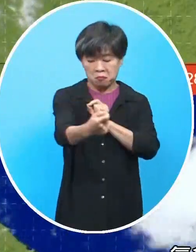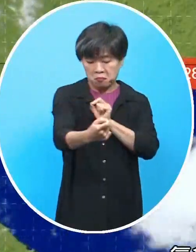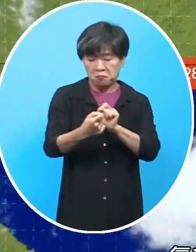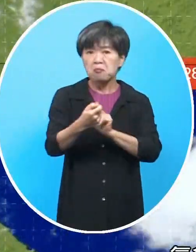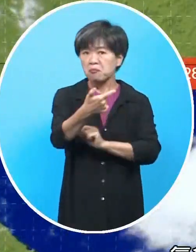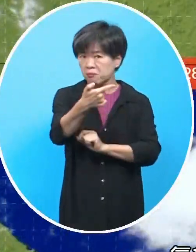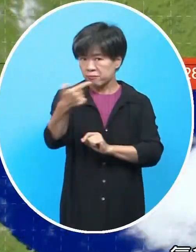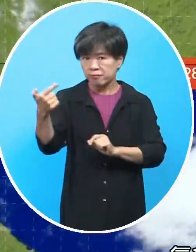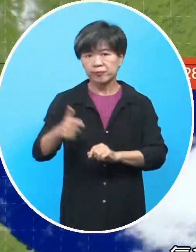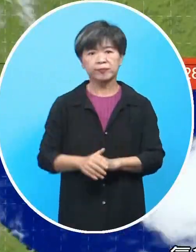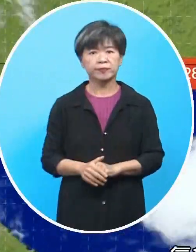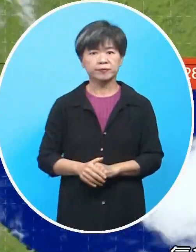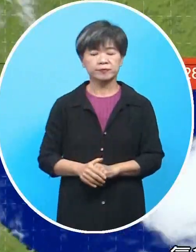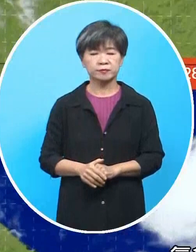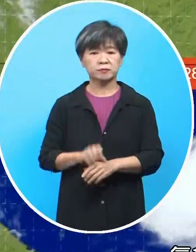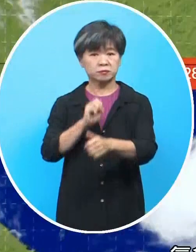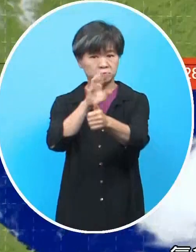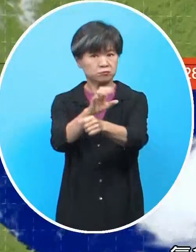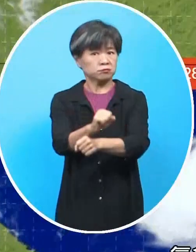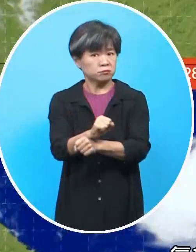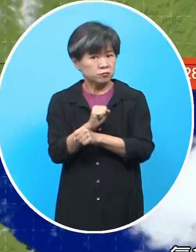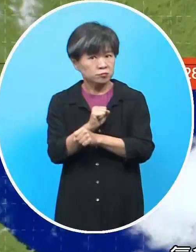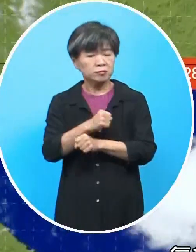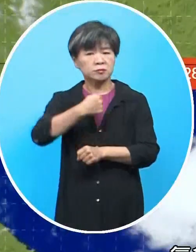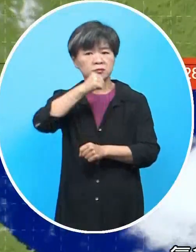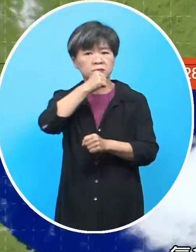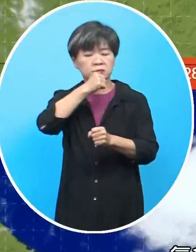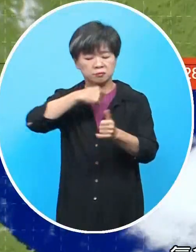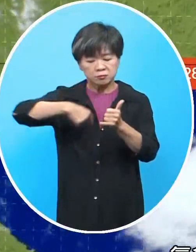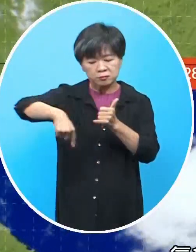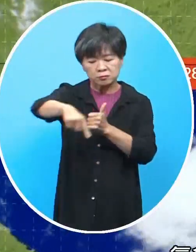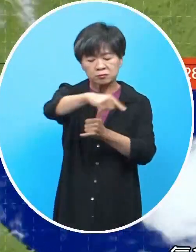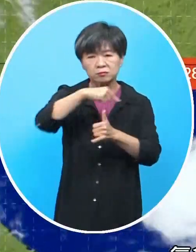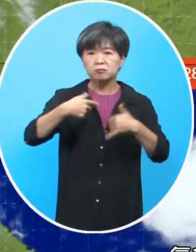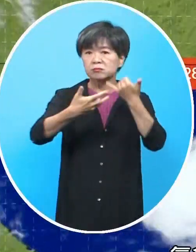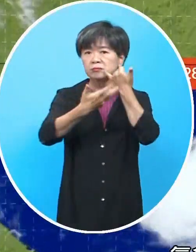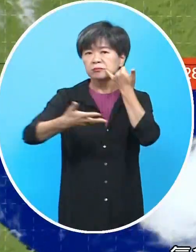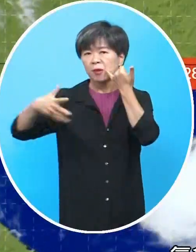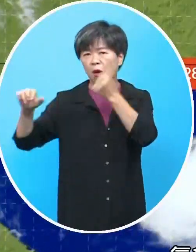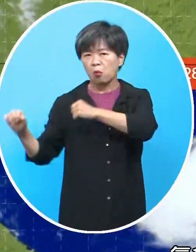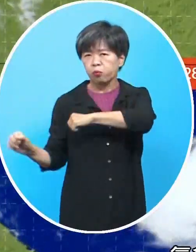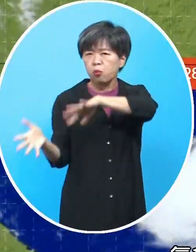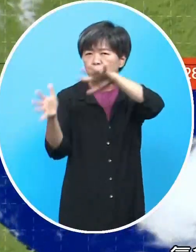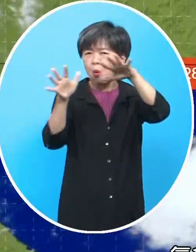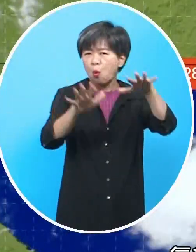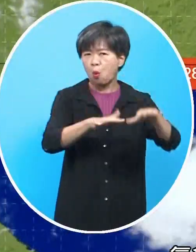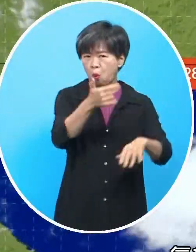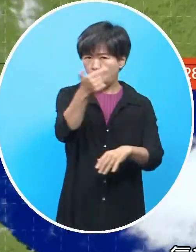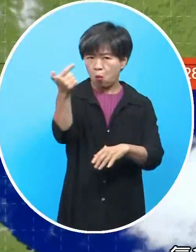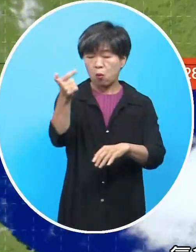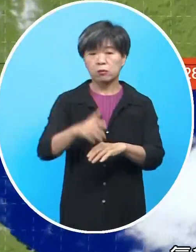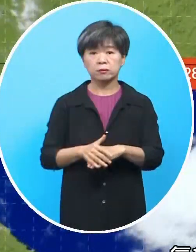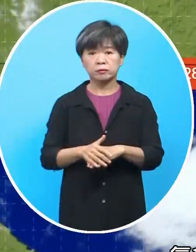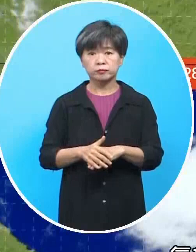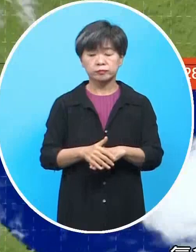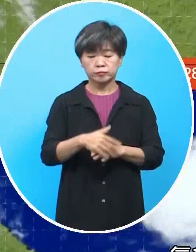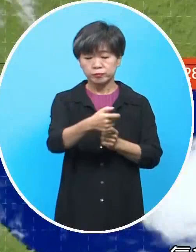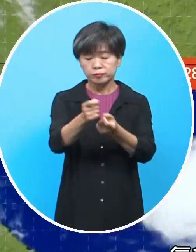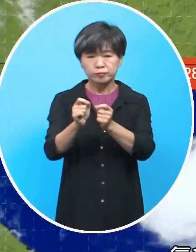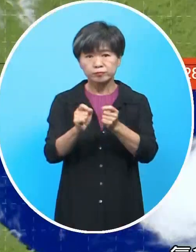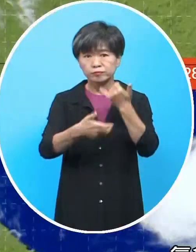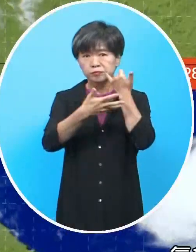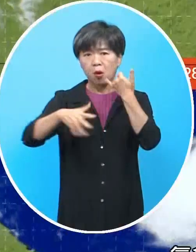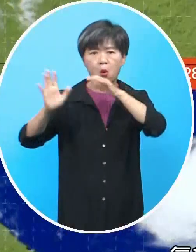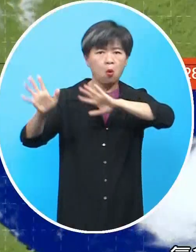时候。我们还是先提醒，在台湾周遭海面的风浪都是明显偏大的，沿海也会有比较强的阵风